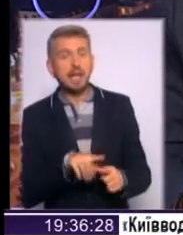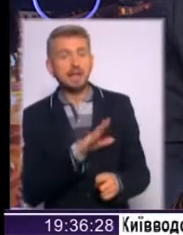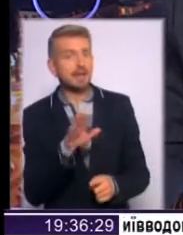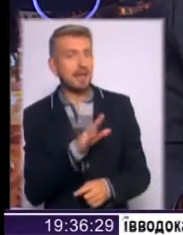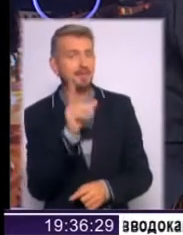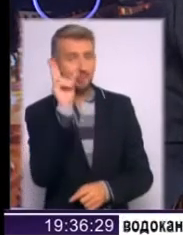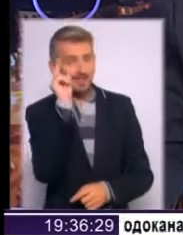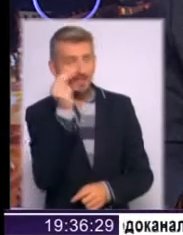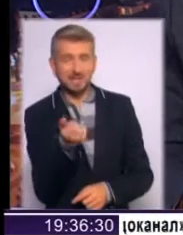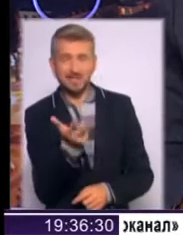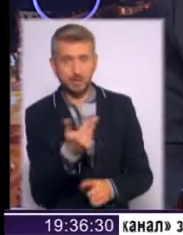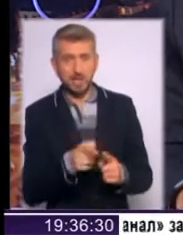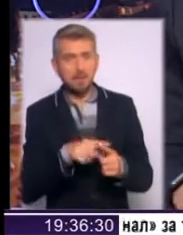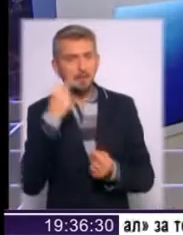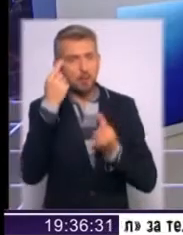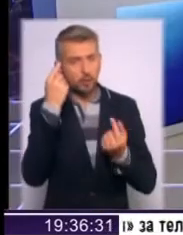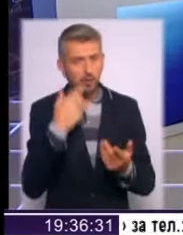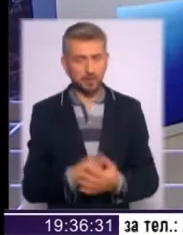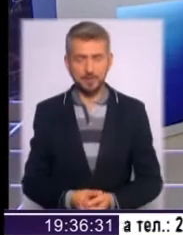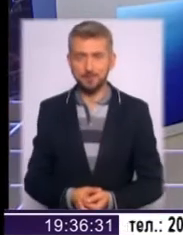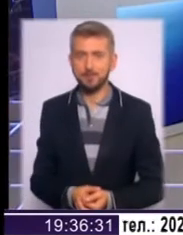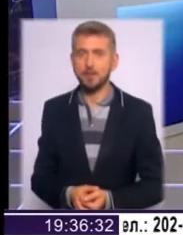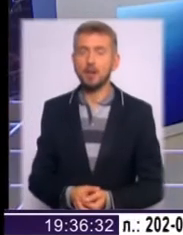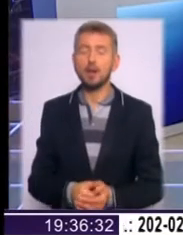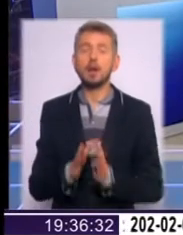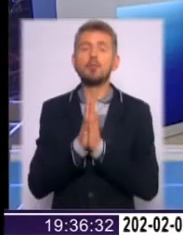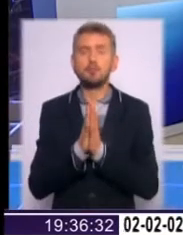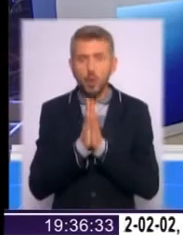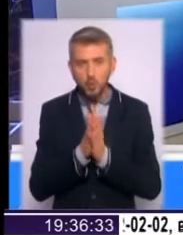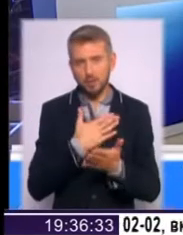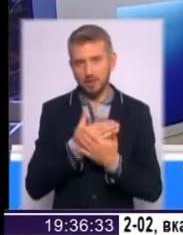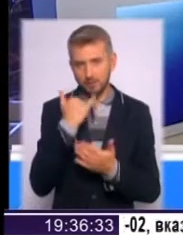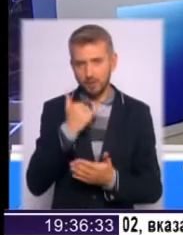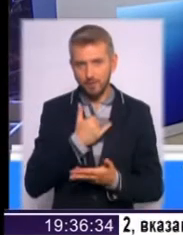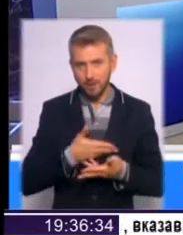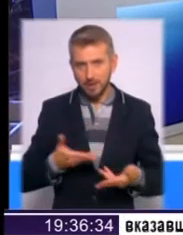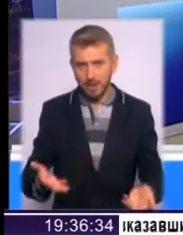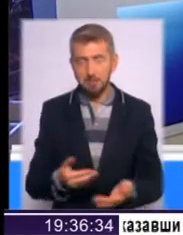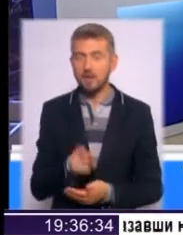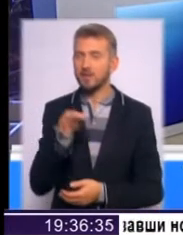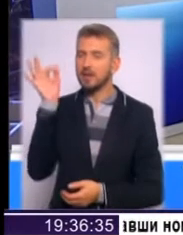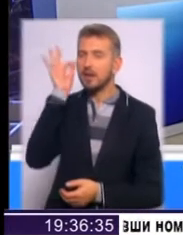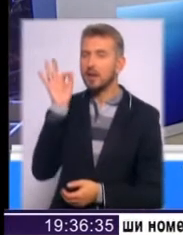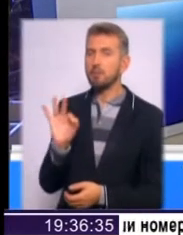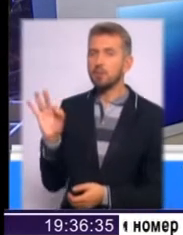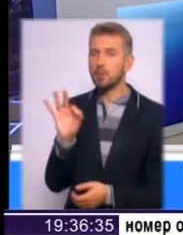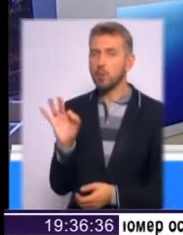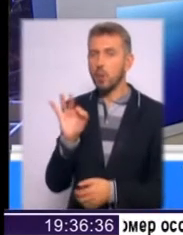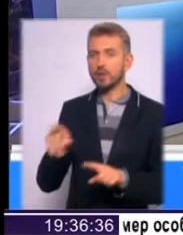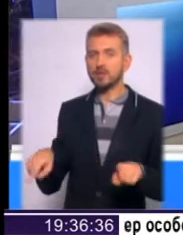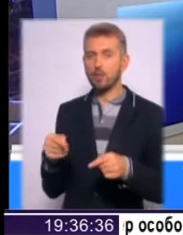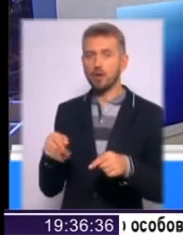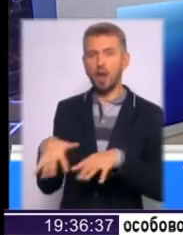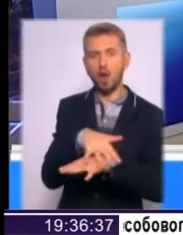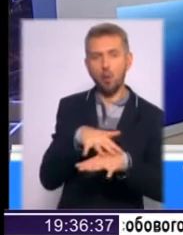цифровий момент, а психологічний. 223-09-71, будь ласка, активно долучайтеся до нашої дискусії. Ви згадали про створення громад,